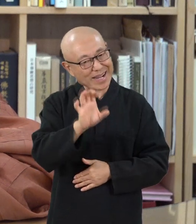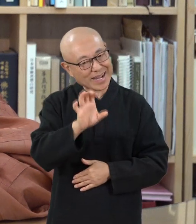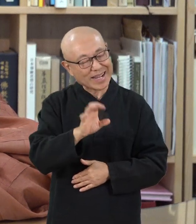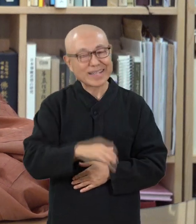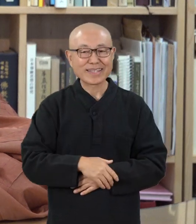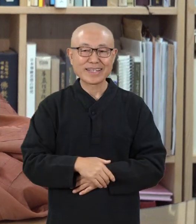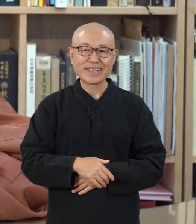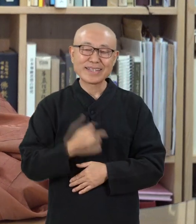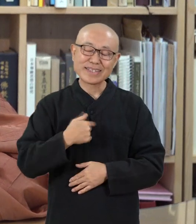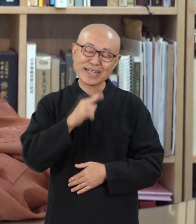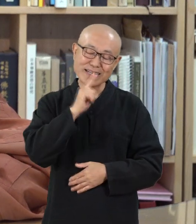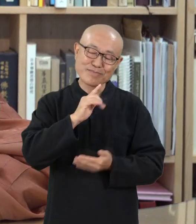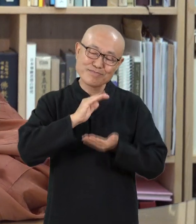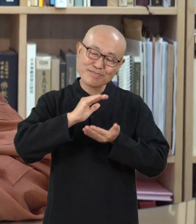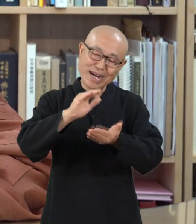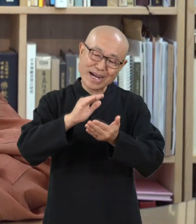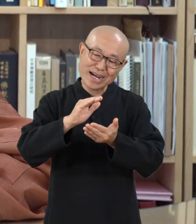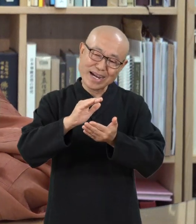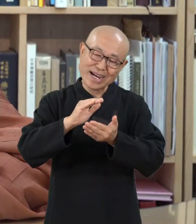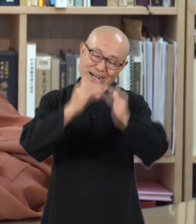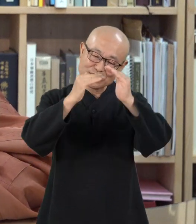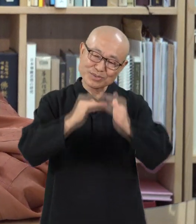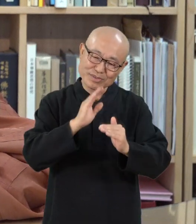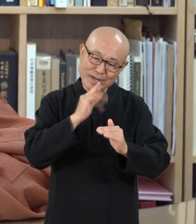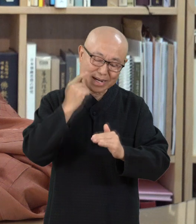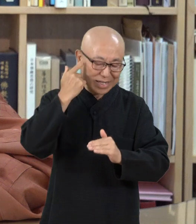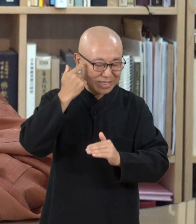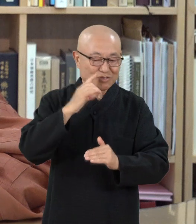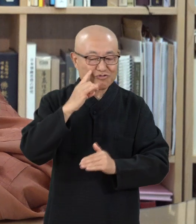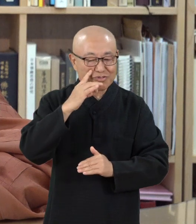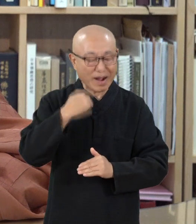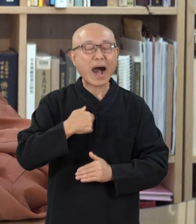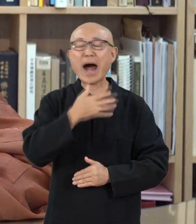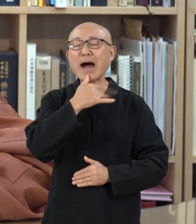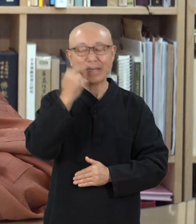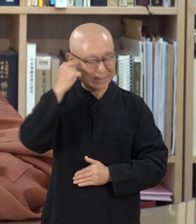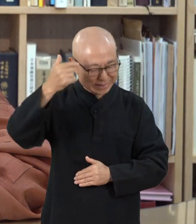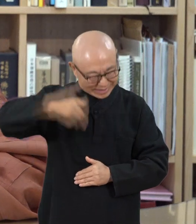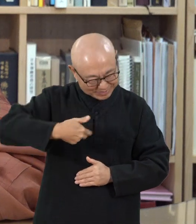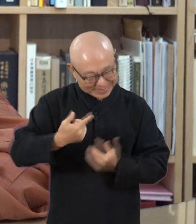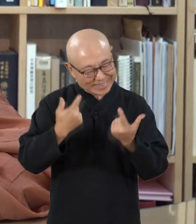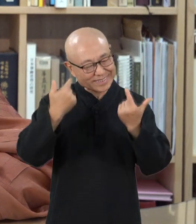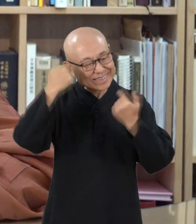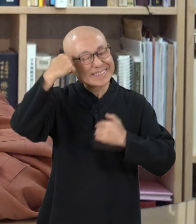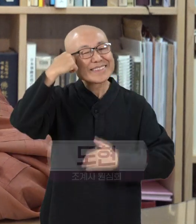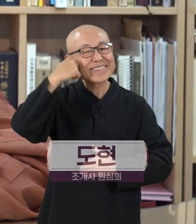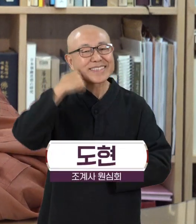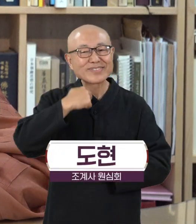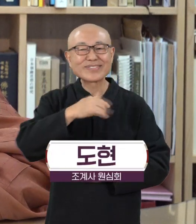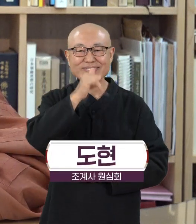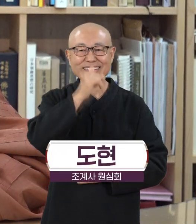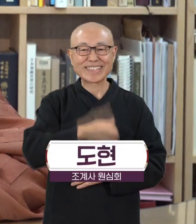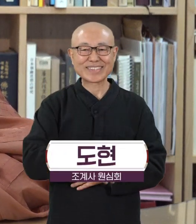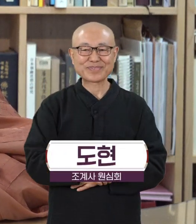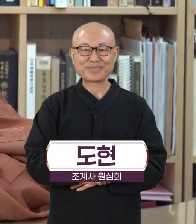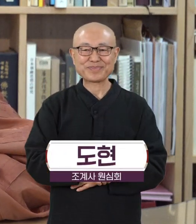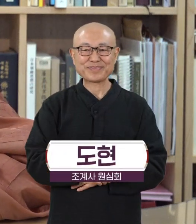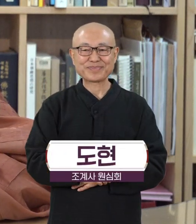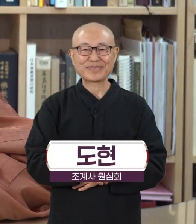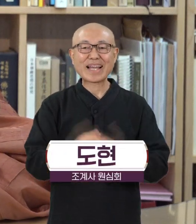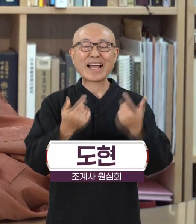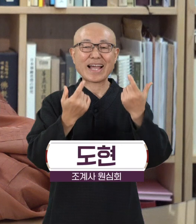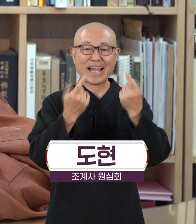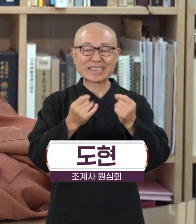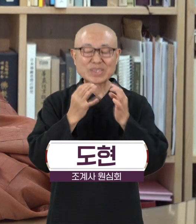말씀드리다 보니까 거기에 대한 질문을 다시 저에게 던진 것 같은 그런 마음이 듭니다. 함께